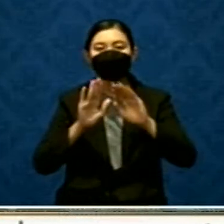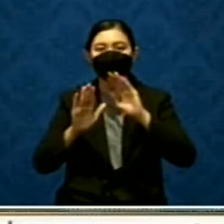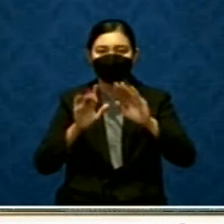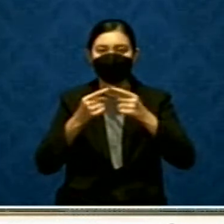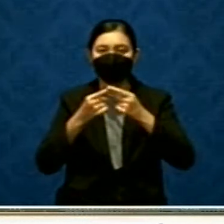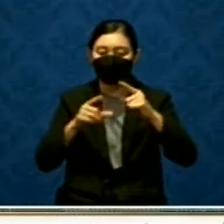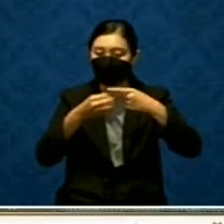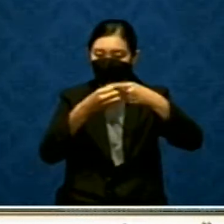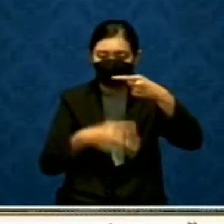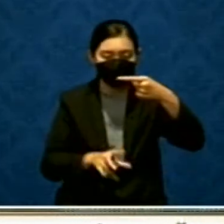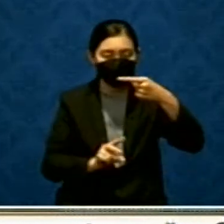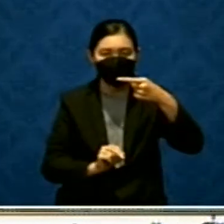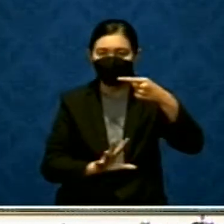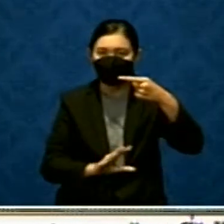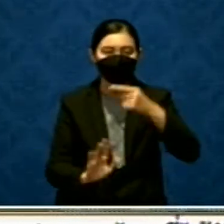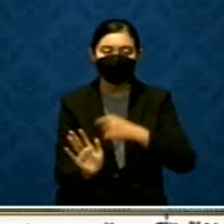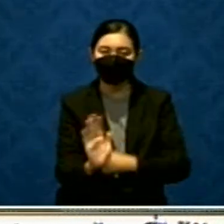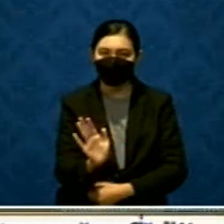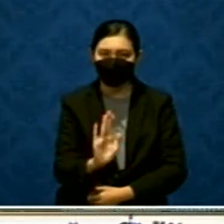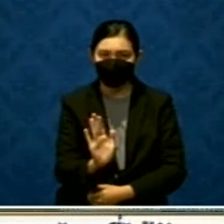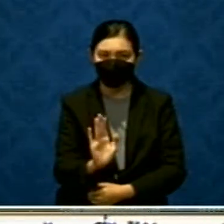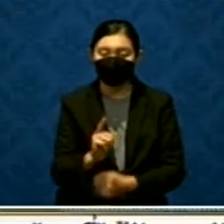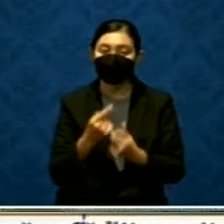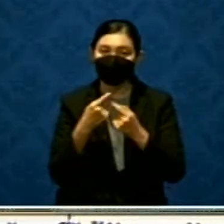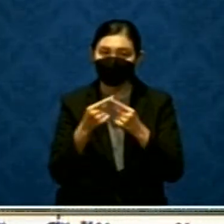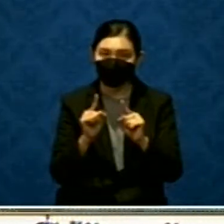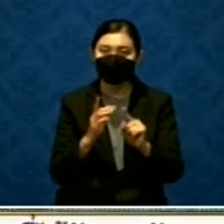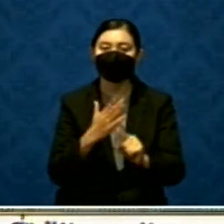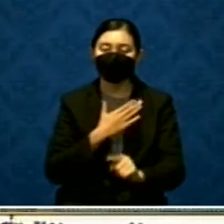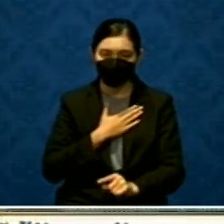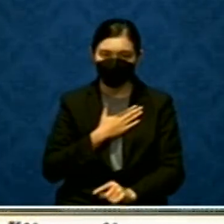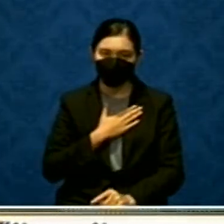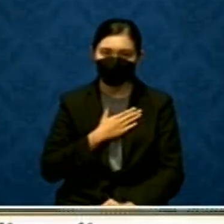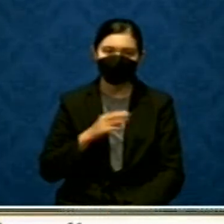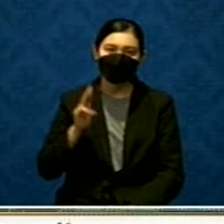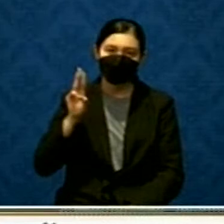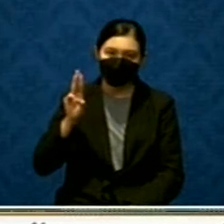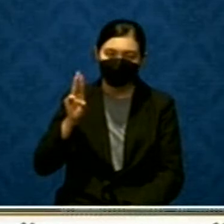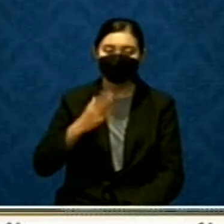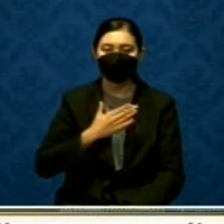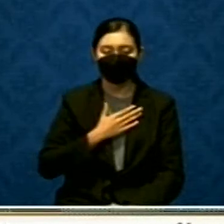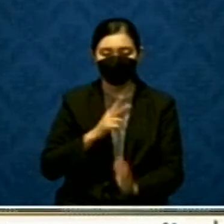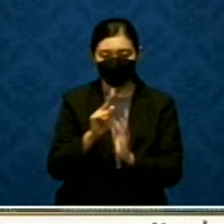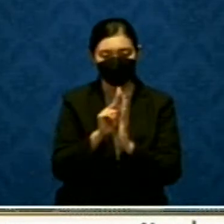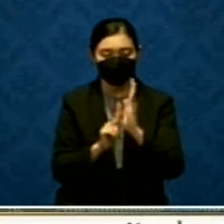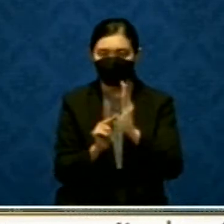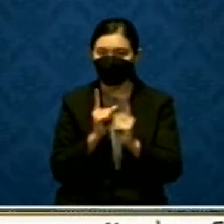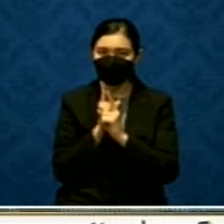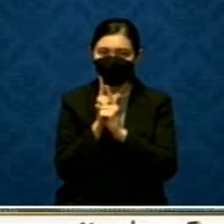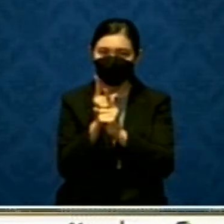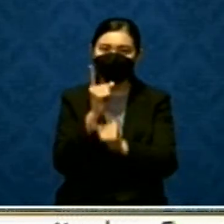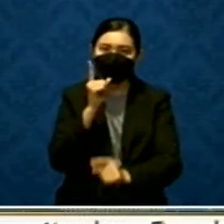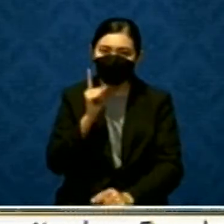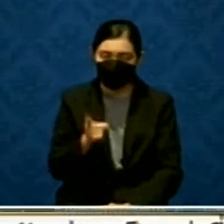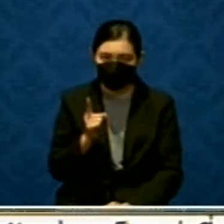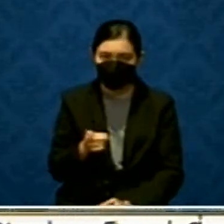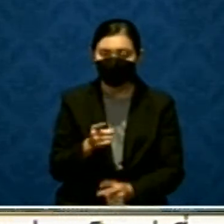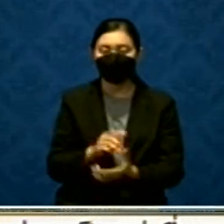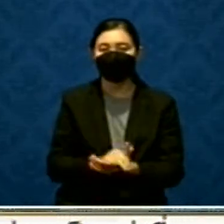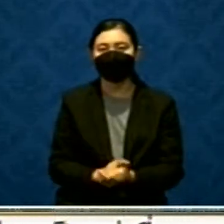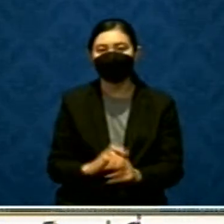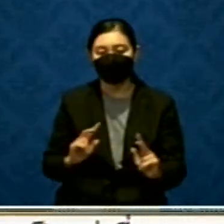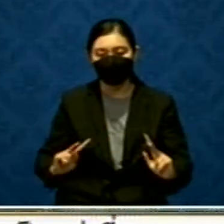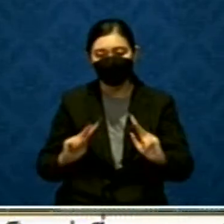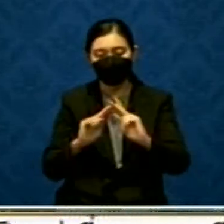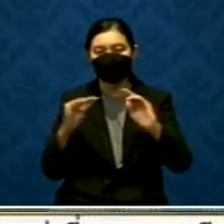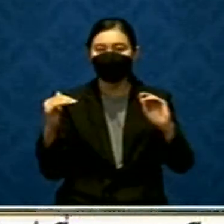ได้สั่งการชัดเจนในเรื่องการดำเนินการตามระเบียบกฎหมายนะครับมติครม.แล้วก็กรมทางหลวงกรมทางหลวงชนบทเนี่ยได้ดำเนินการเรื่องนี้อย่